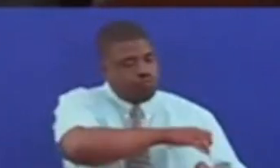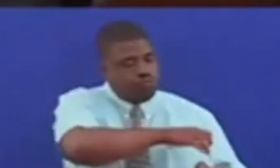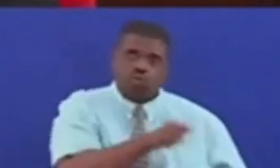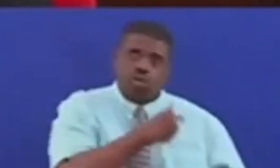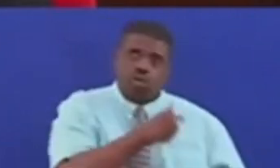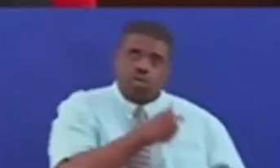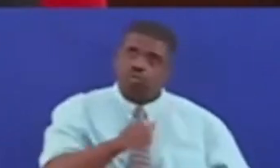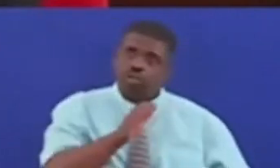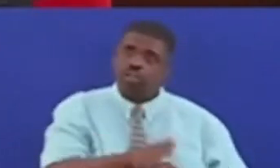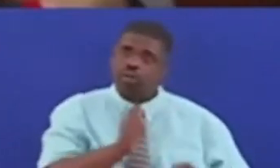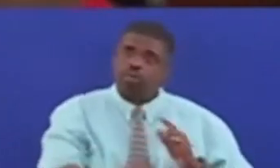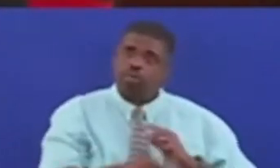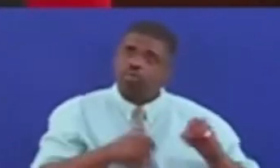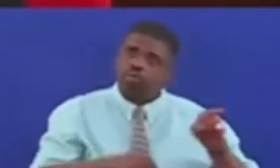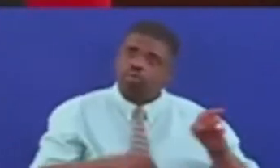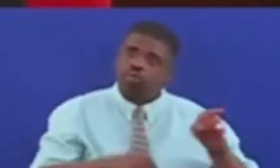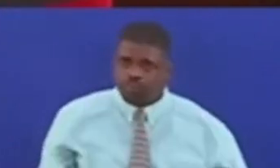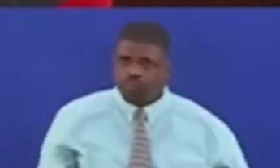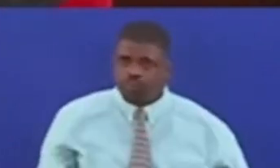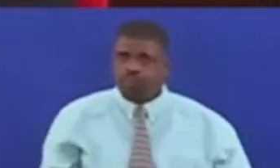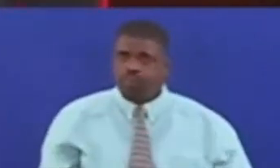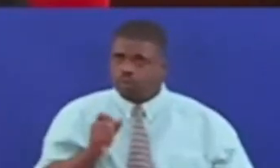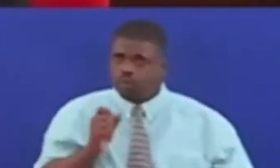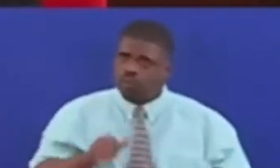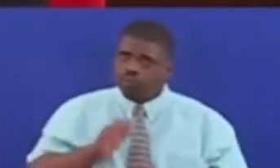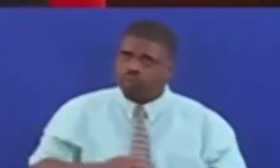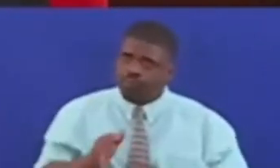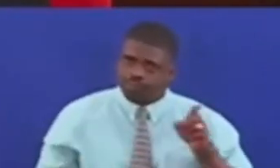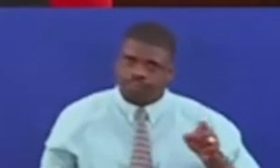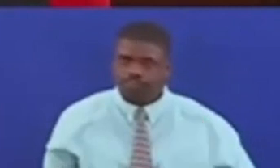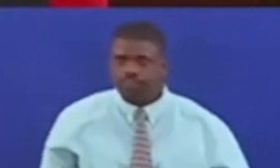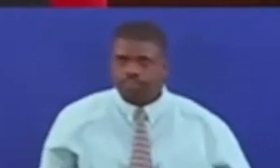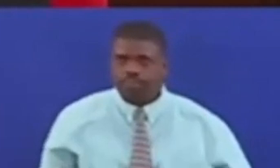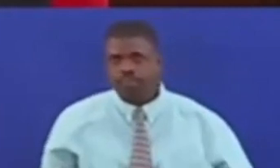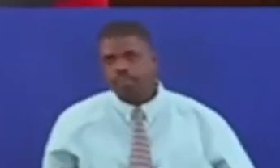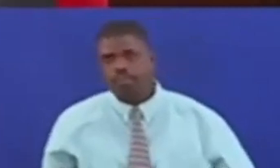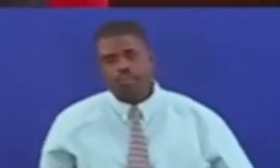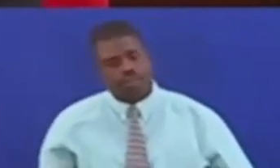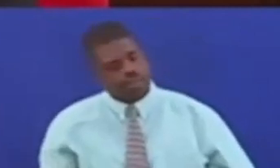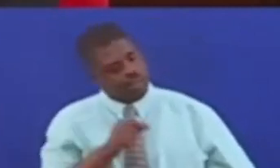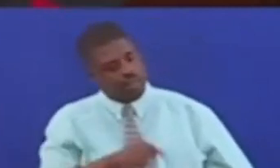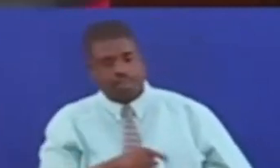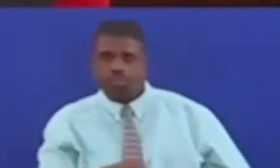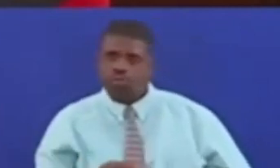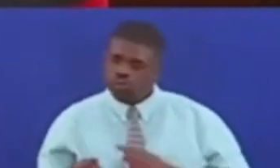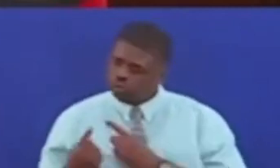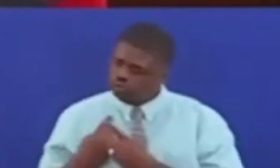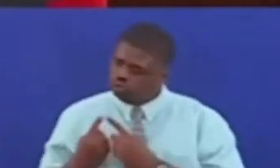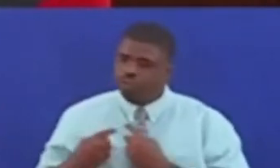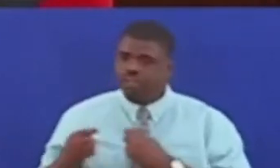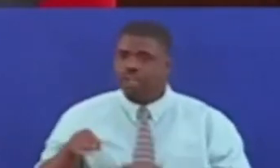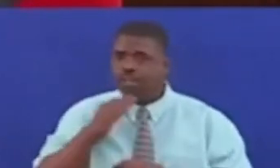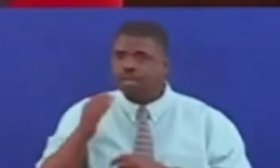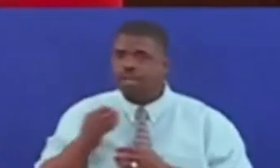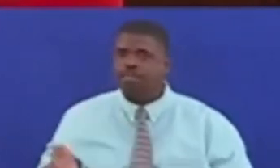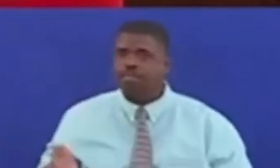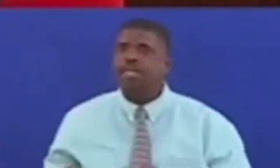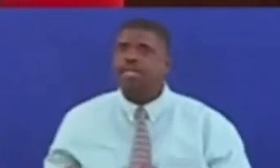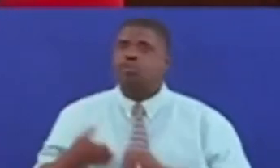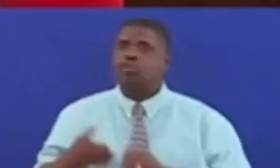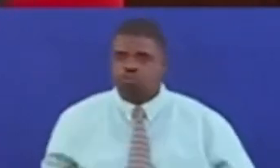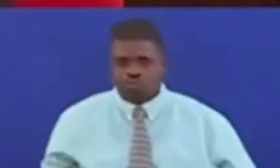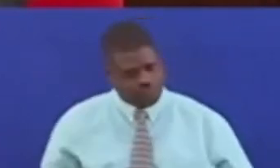Na tukiwa na mpango ambaye ina move na watu walio wengi, hapo ndio tunazungumzia habari ya maendeleo. Maendeleo ni